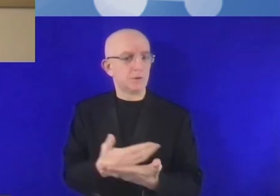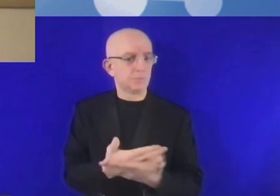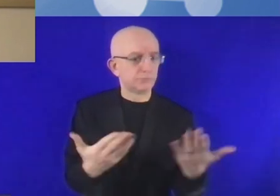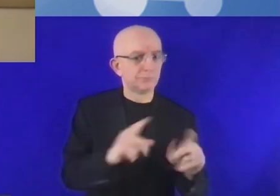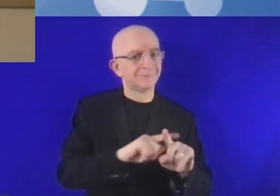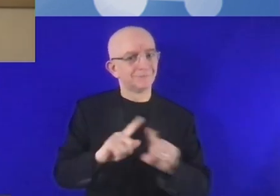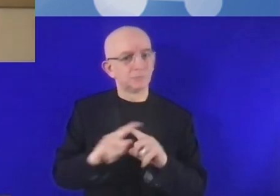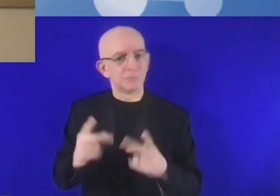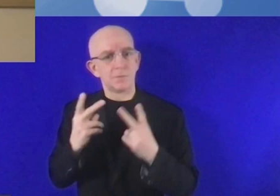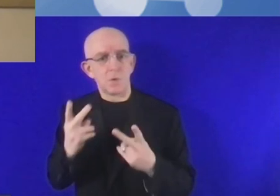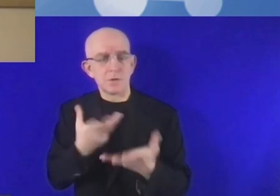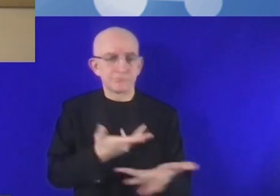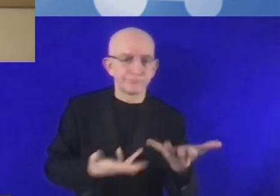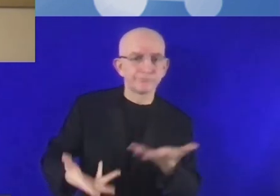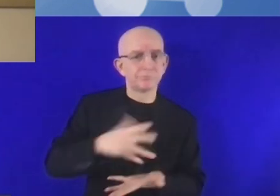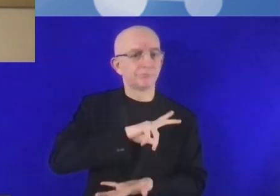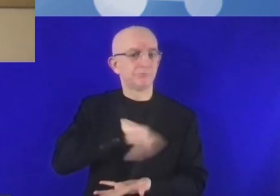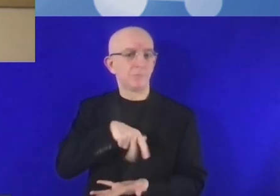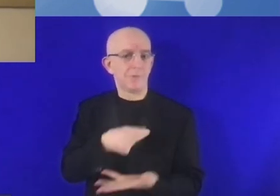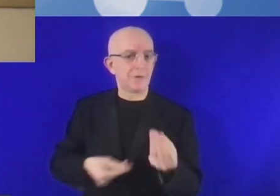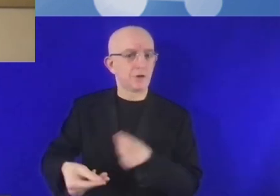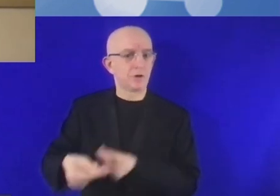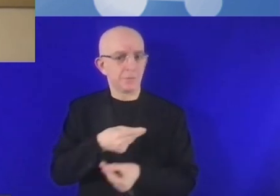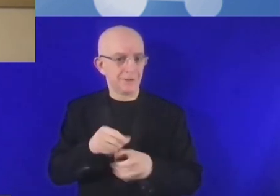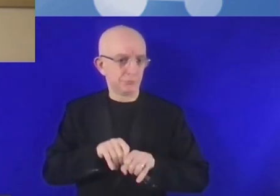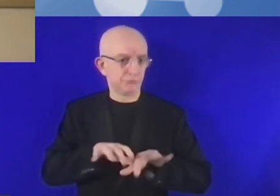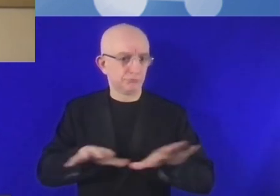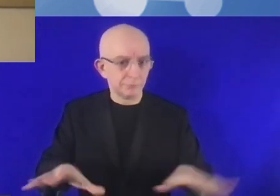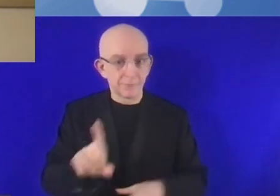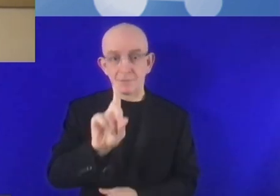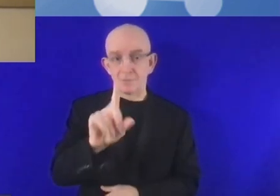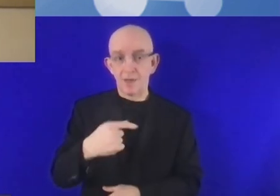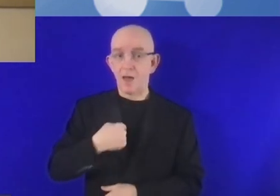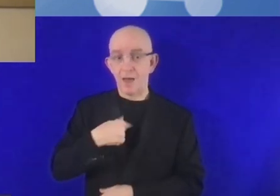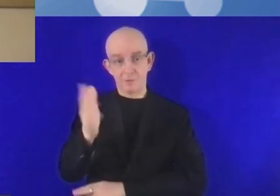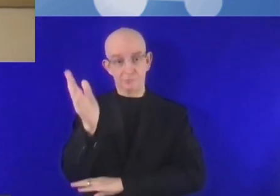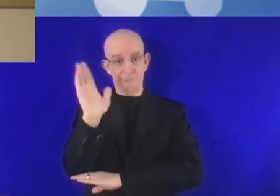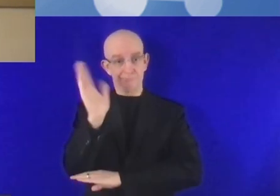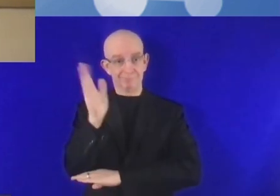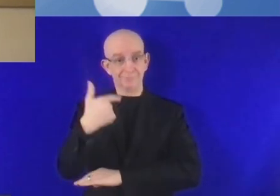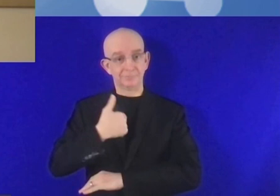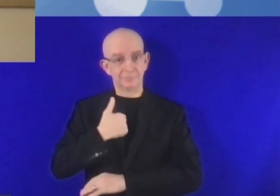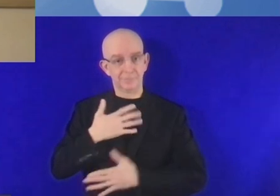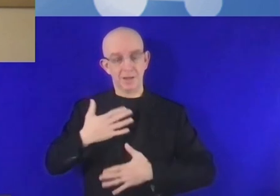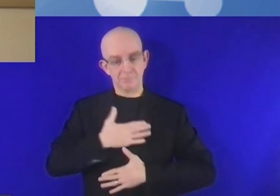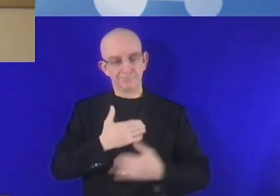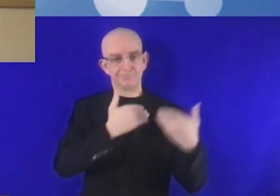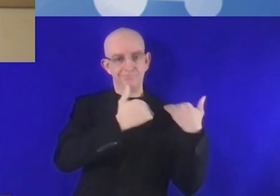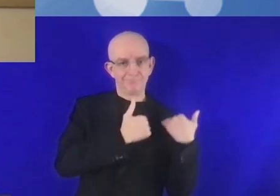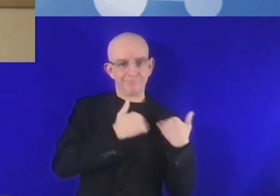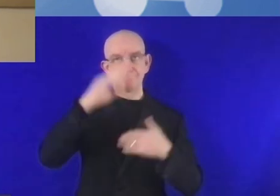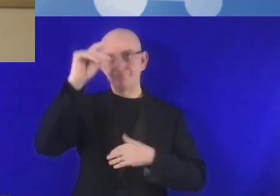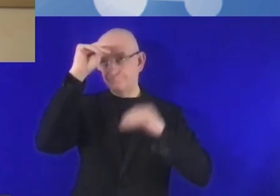różnych krajów, szczególnie natomiast krajów afrykańskich, w których w dużej mierze postęp uzależniony jest właśnie